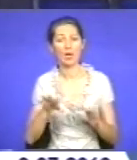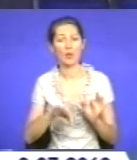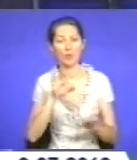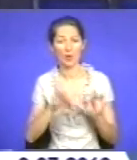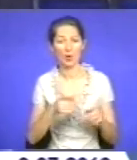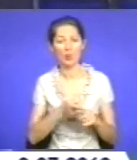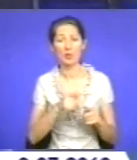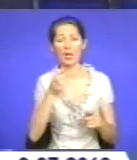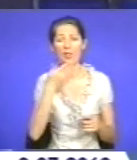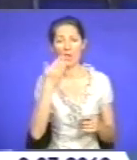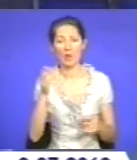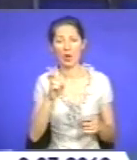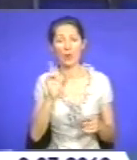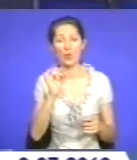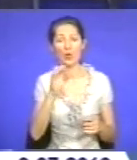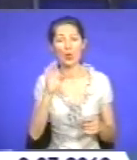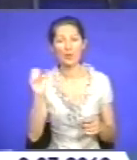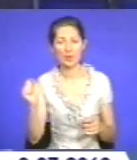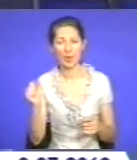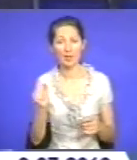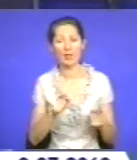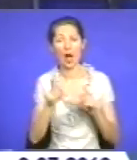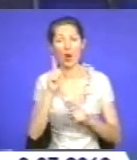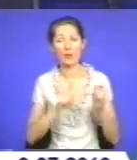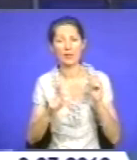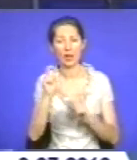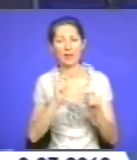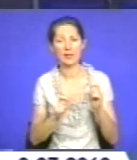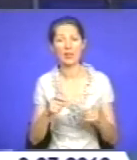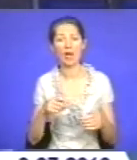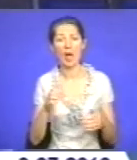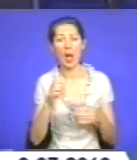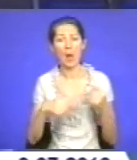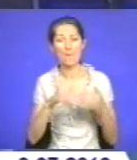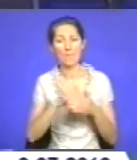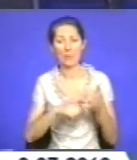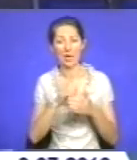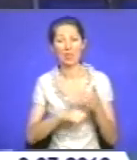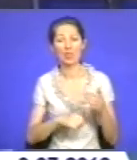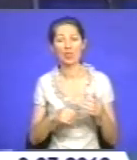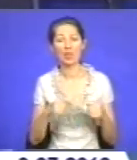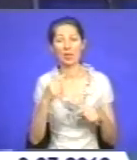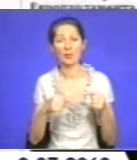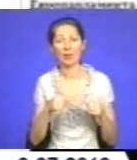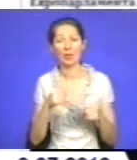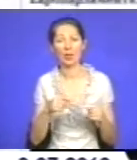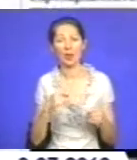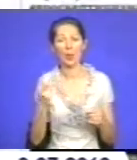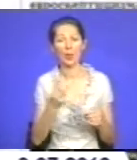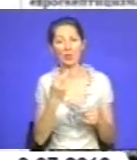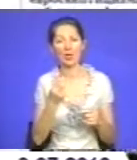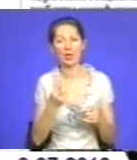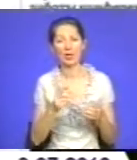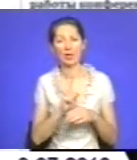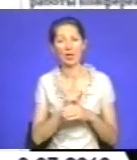будівлі Європарламенту на конференції «Причини євроскептицизму. Подвійні демократичні стандарти Єврокомісії».